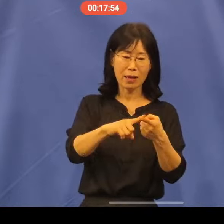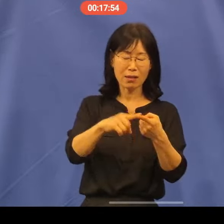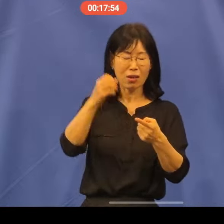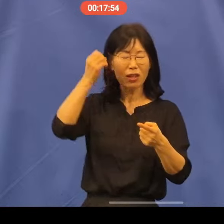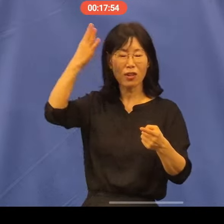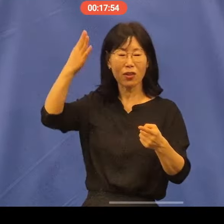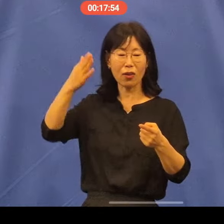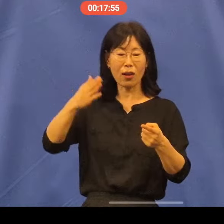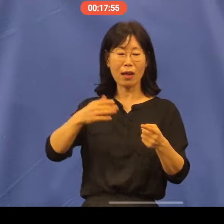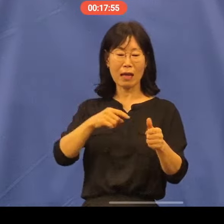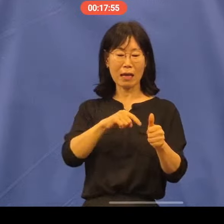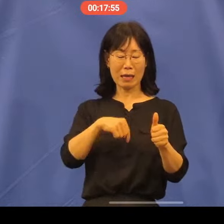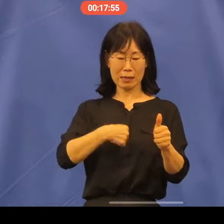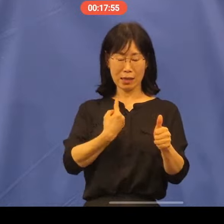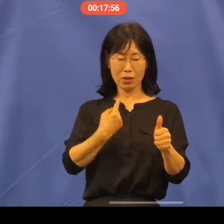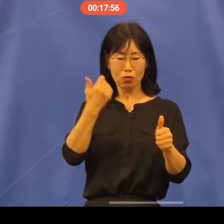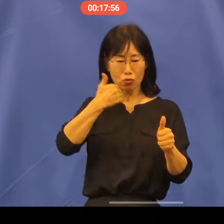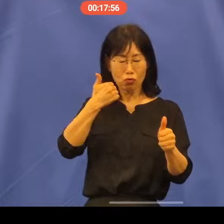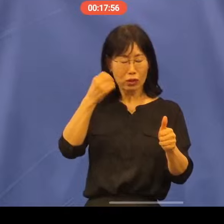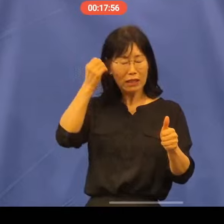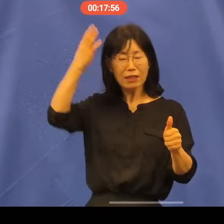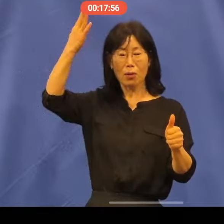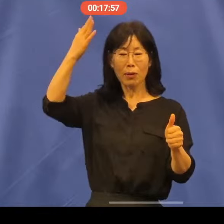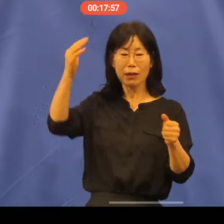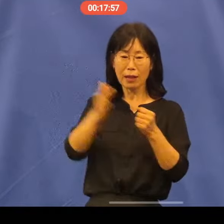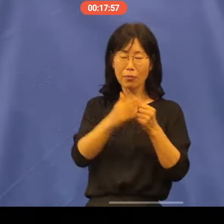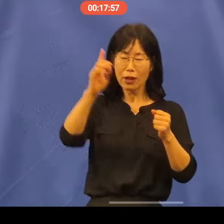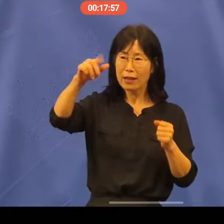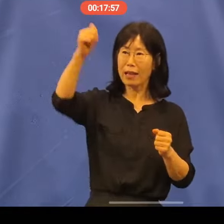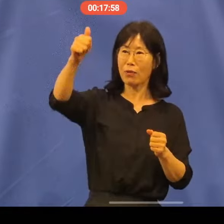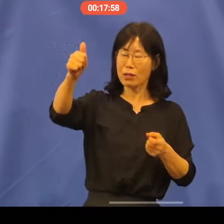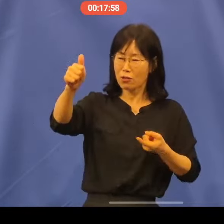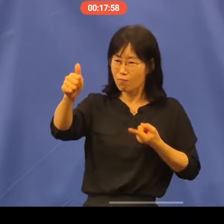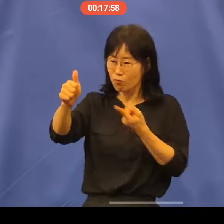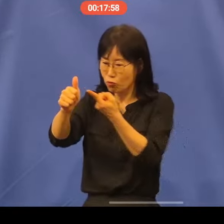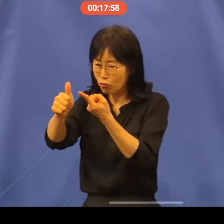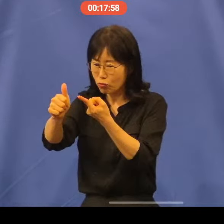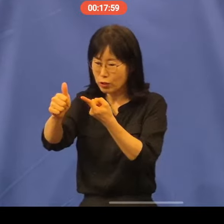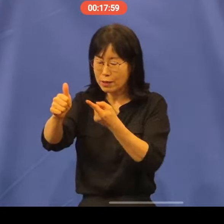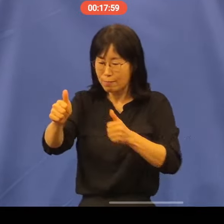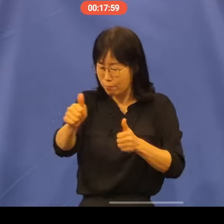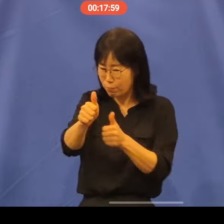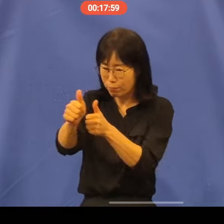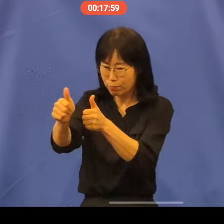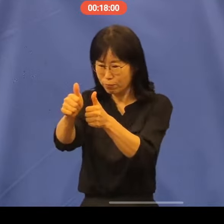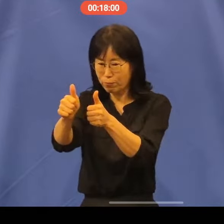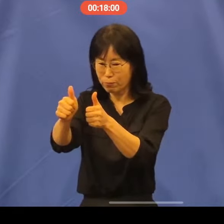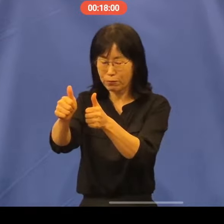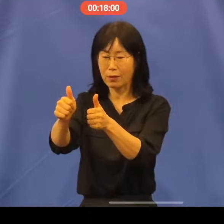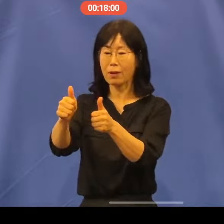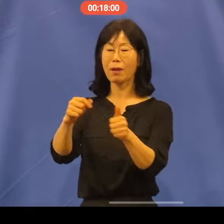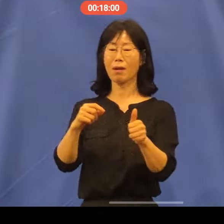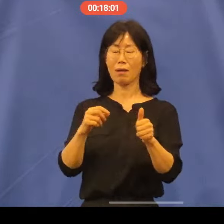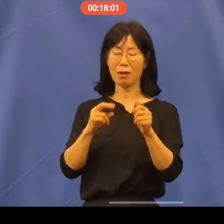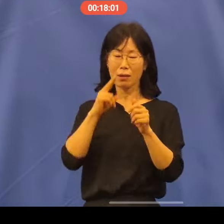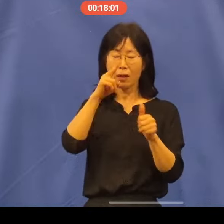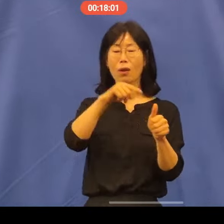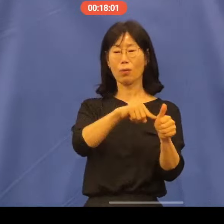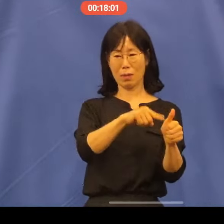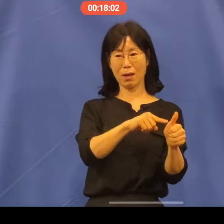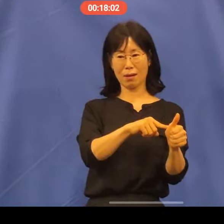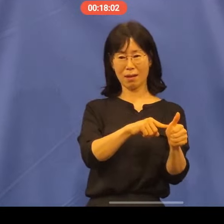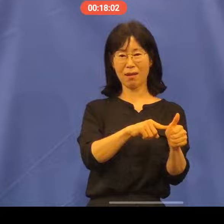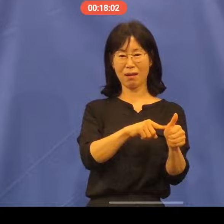아닌데 다윗 죽이려고 자기의 모든 걸 다 탕진해버려요. 여러분, 이 목적을